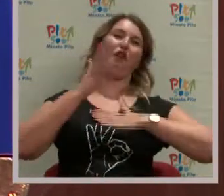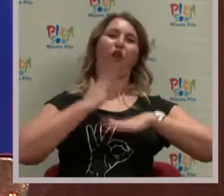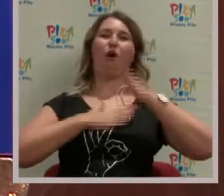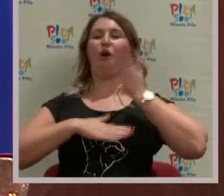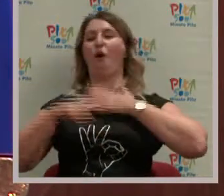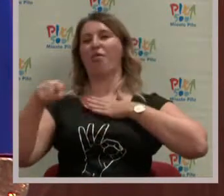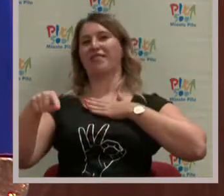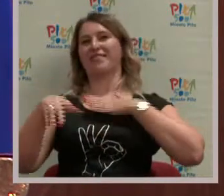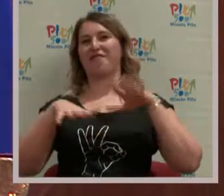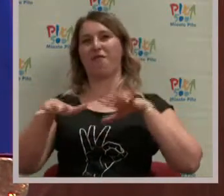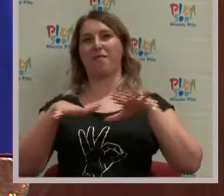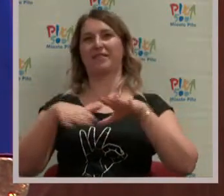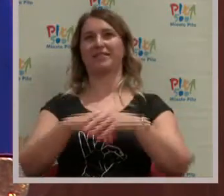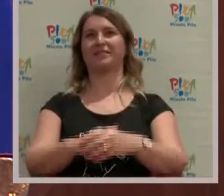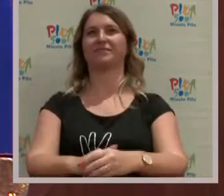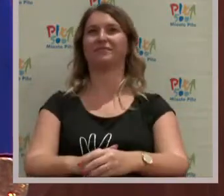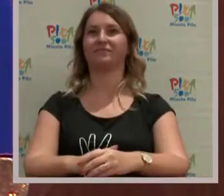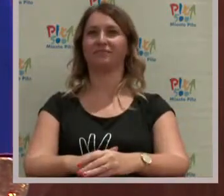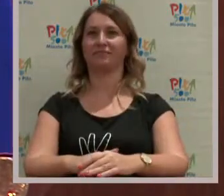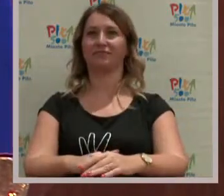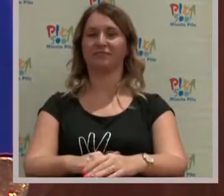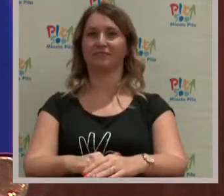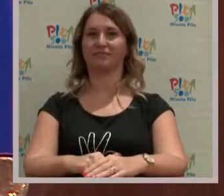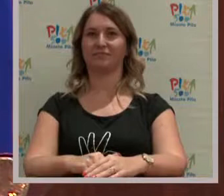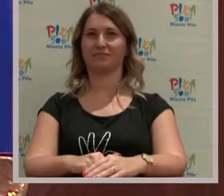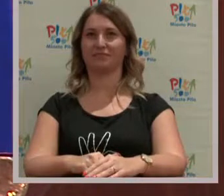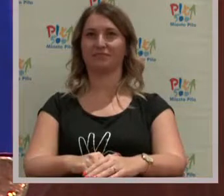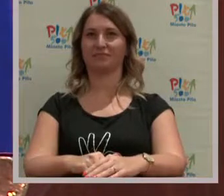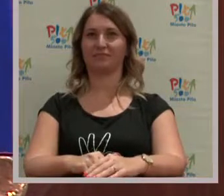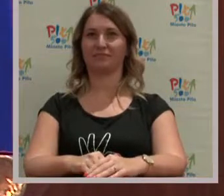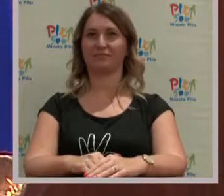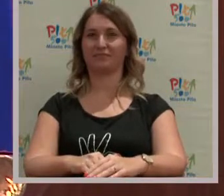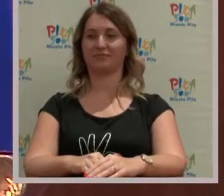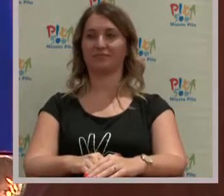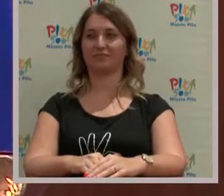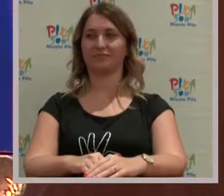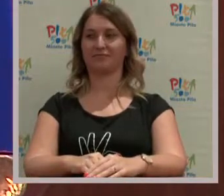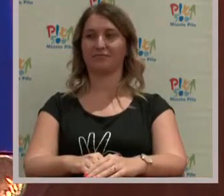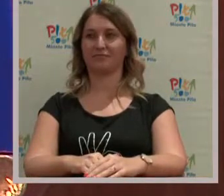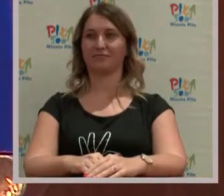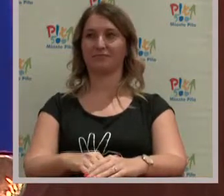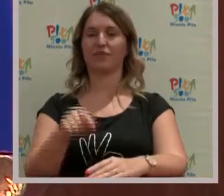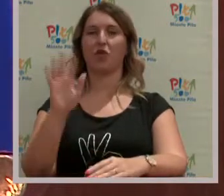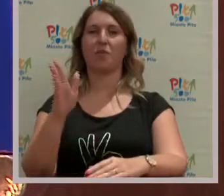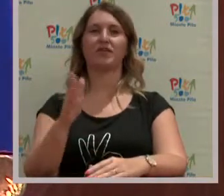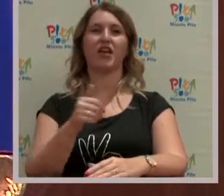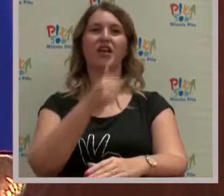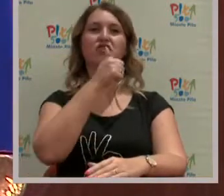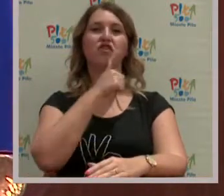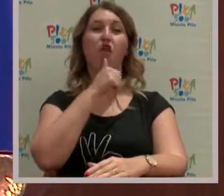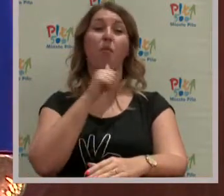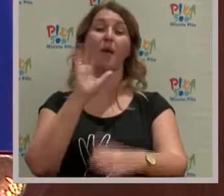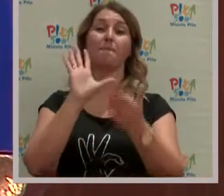komunikacji miejskiej, a wpisują się nam idealnie w ideę Smart City, Zielonego Miasta walki ze